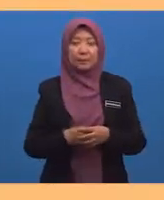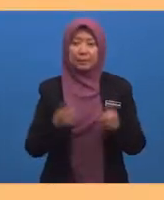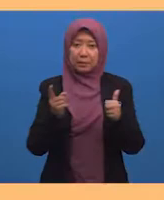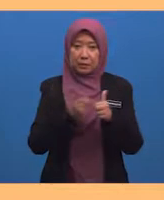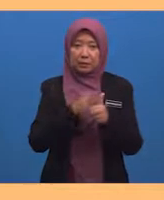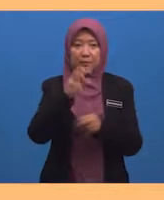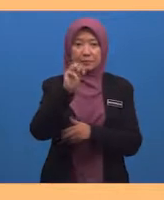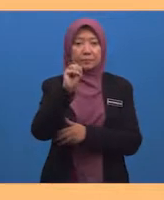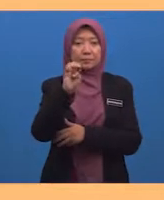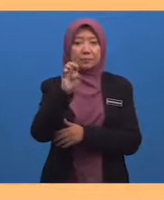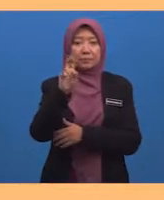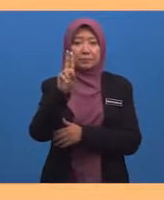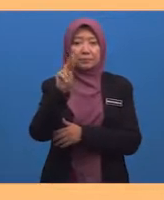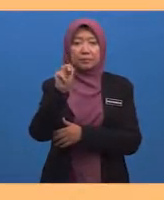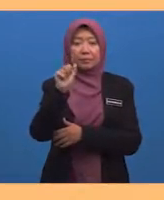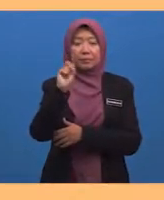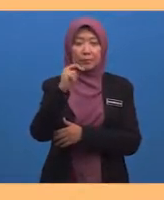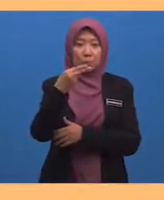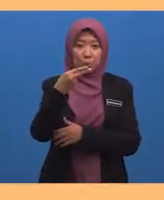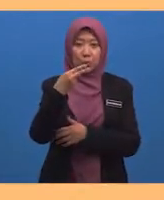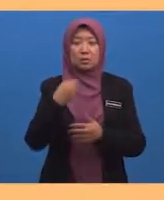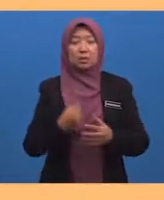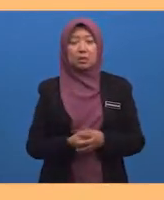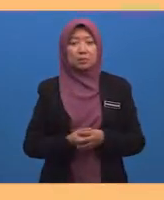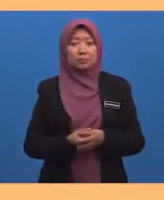Pertama ialah munasah.